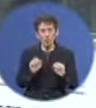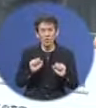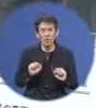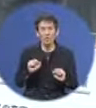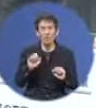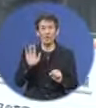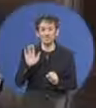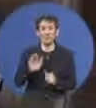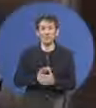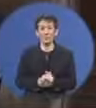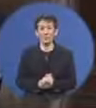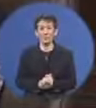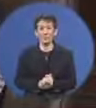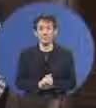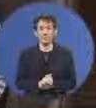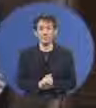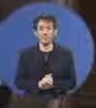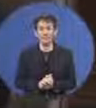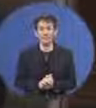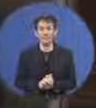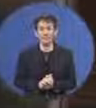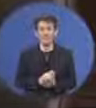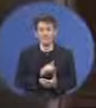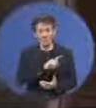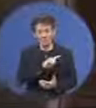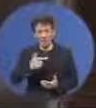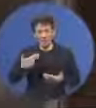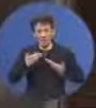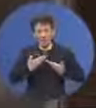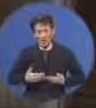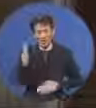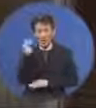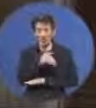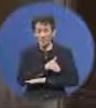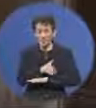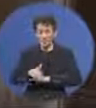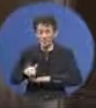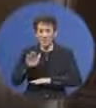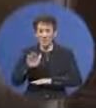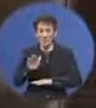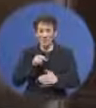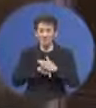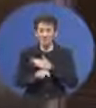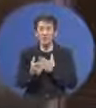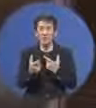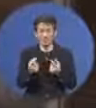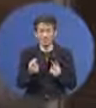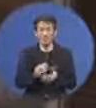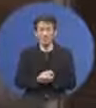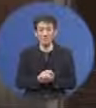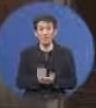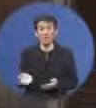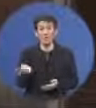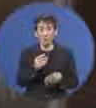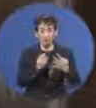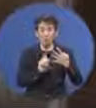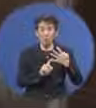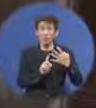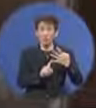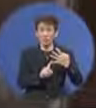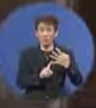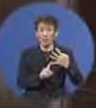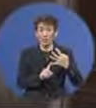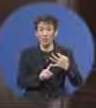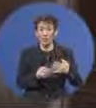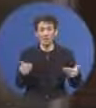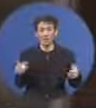ですね、 さまざまな安心の施策が講じられている、はい、ということですね、はい、そして4つ目最後の柱ですが、